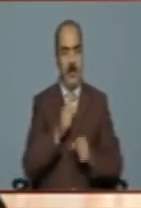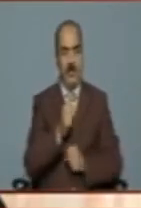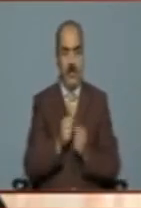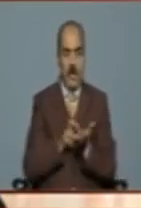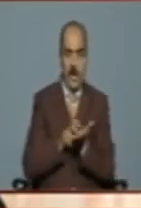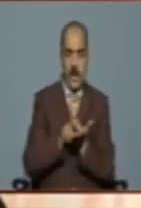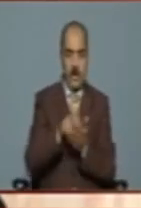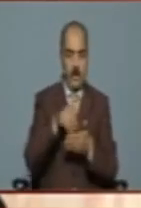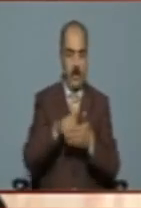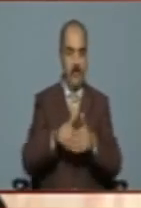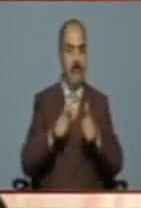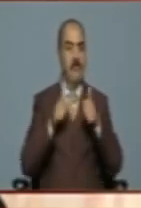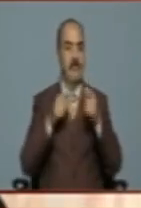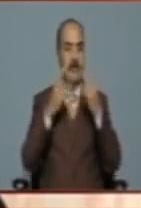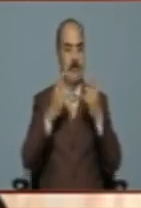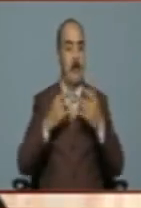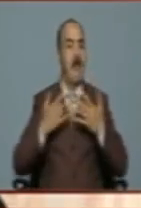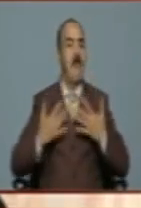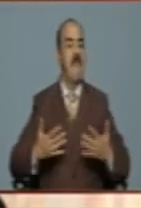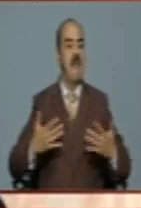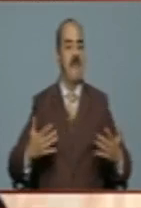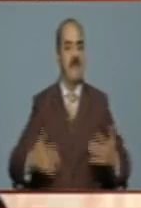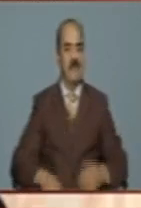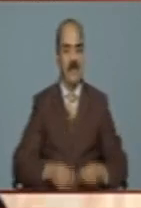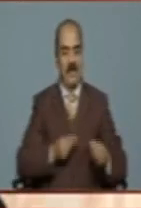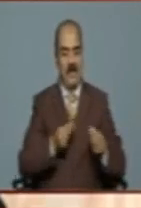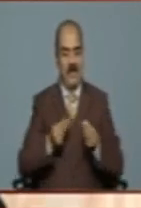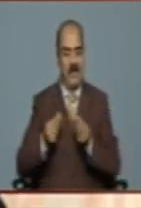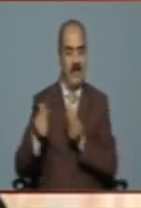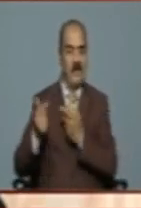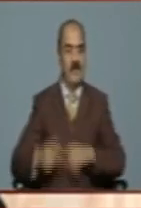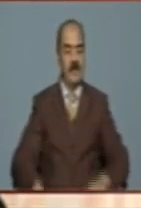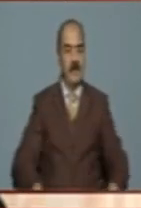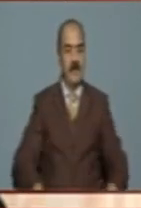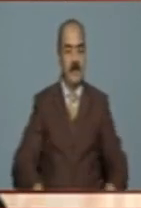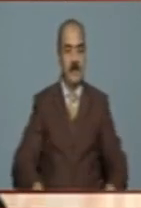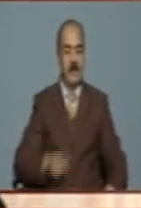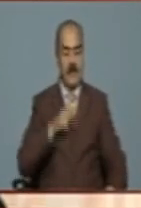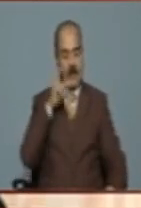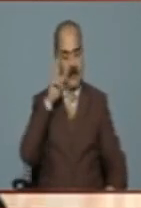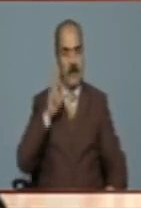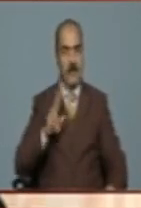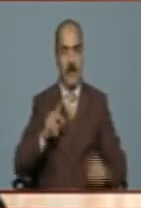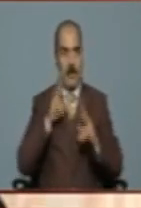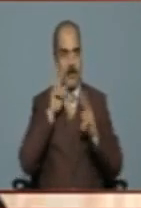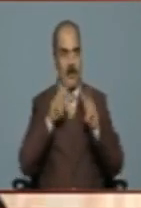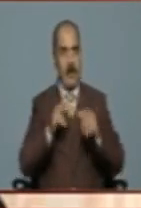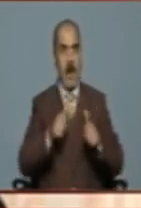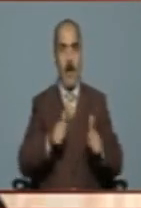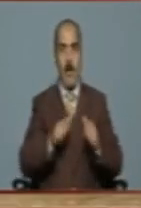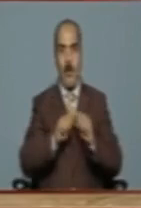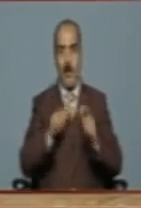الانتخابية بكل سهولة ويسر في ملحمة تاريخية تعكس